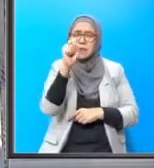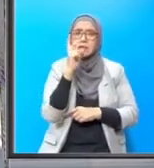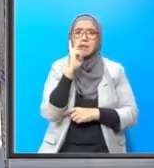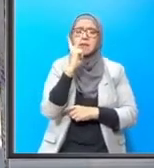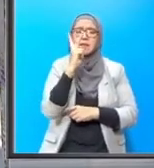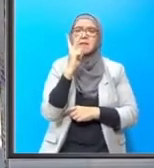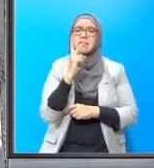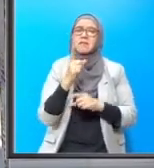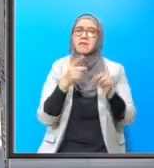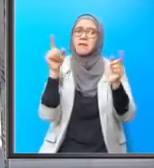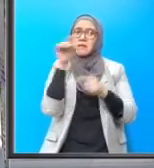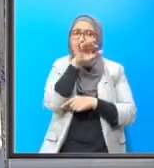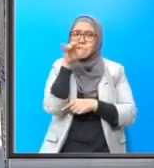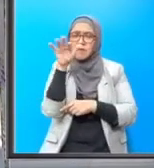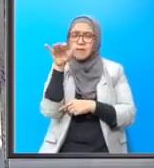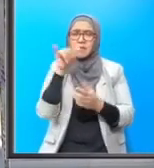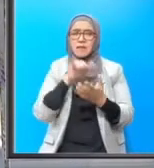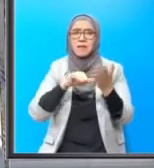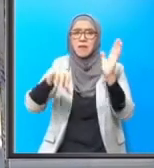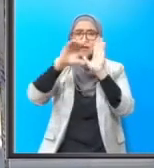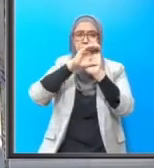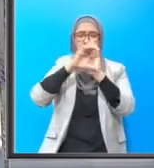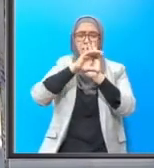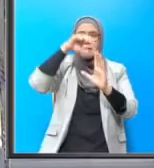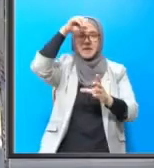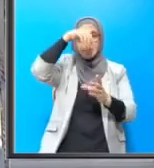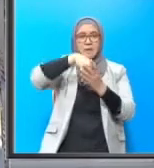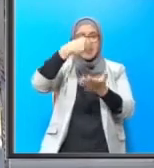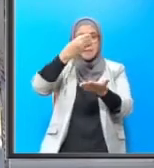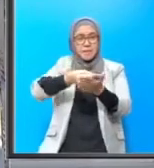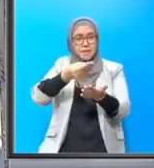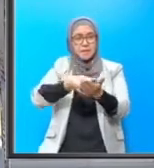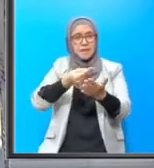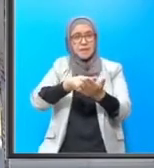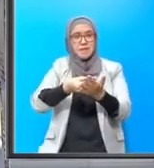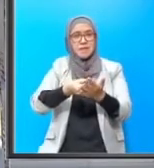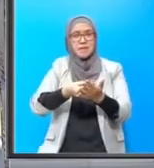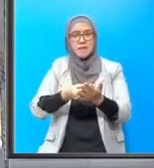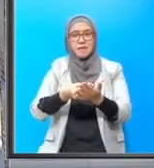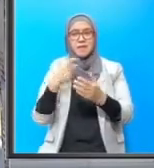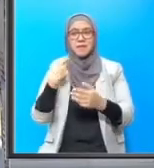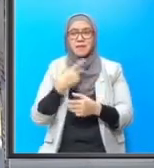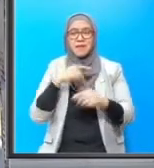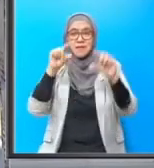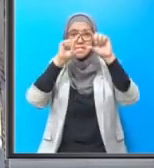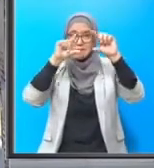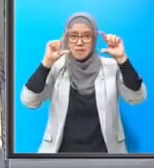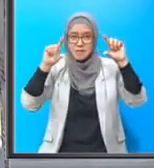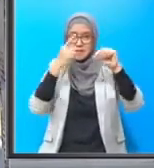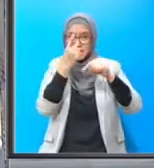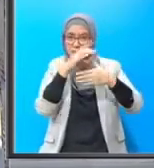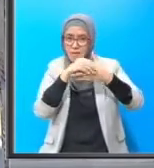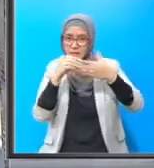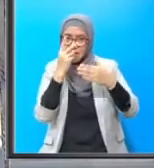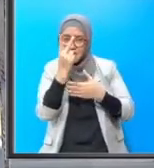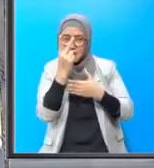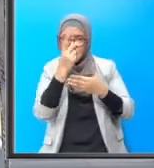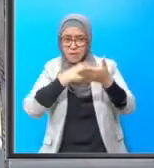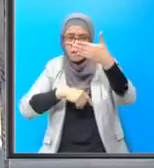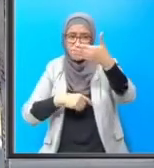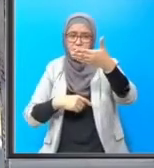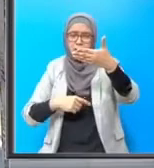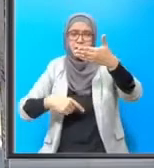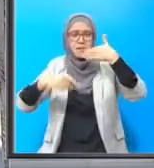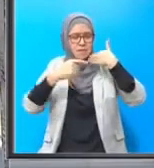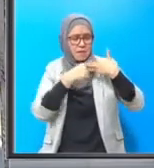fitnah bagi contoh dalam duit duit kita ada tulisannya Widi belakang jadi proses perekaman dia kalau